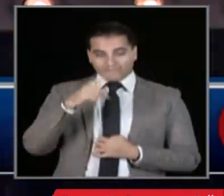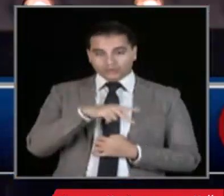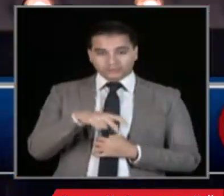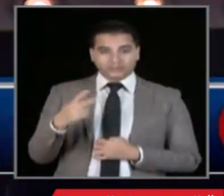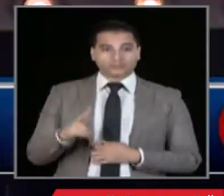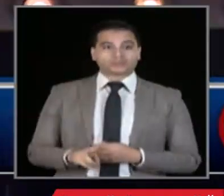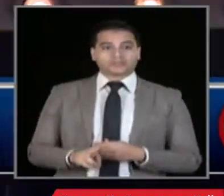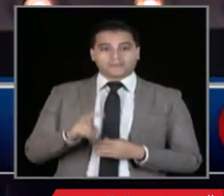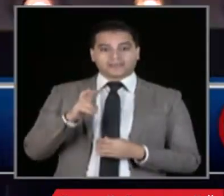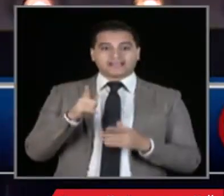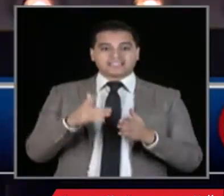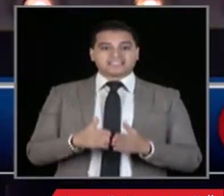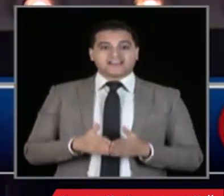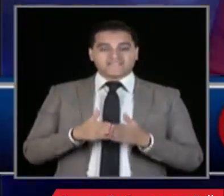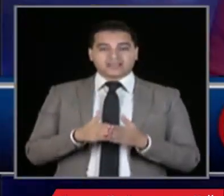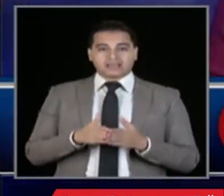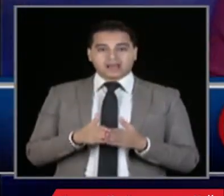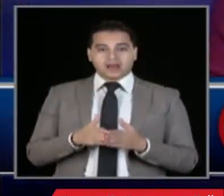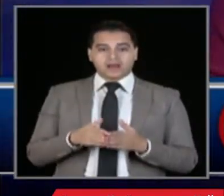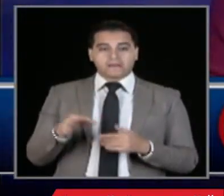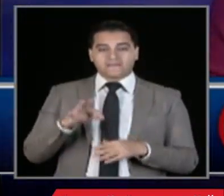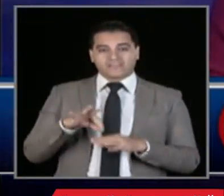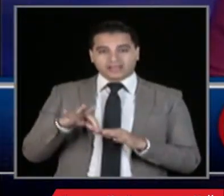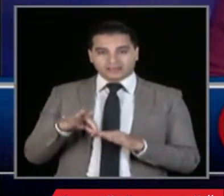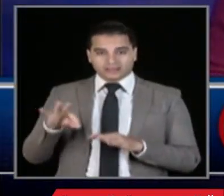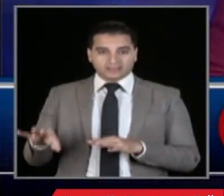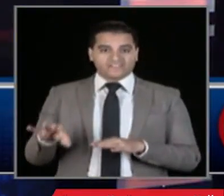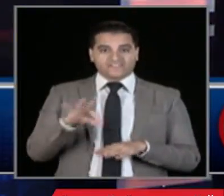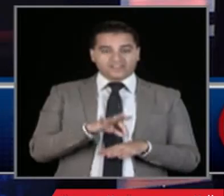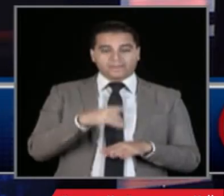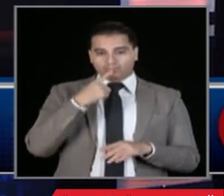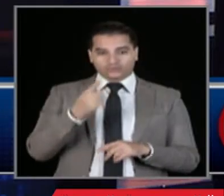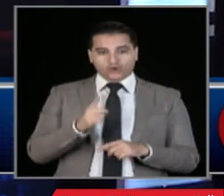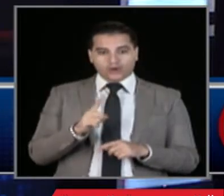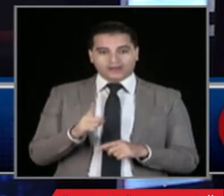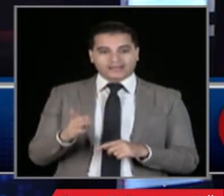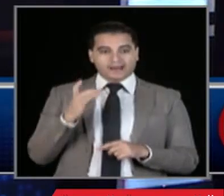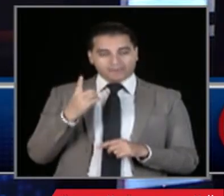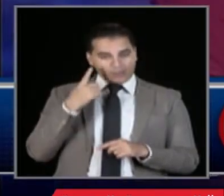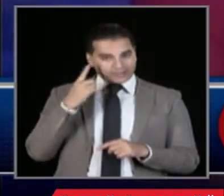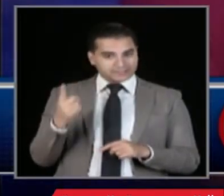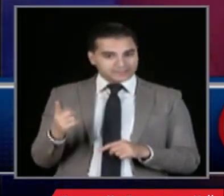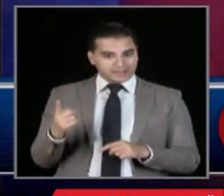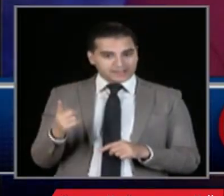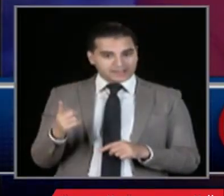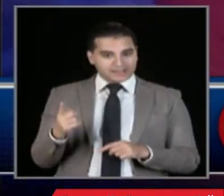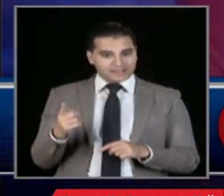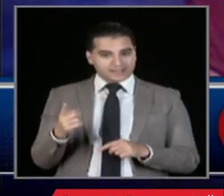1872 اتحركت، مش هقولك من فين لفين. إجابتك الأول.